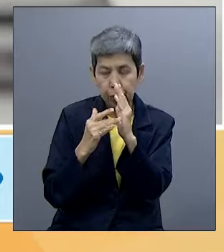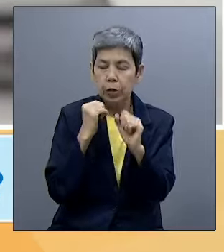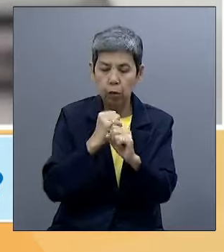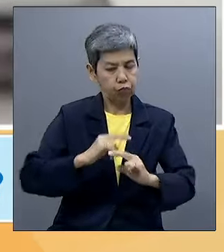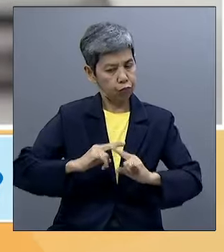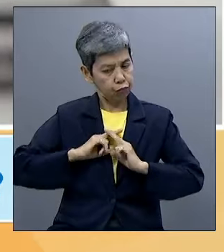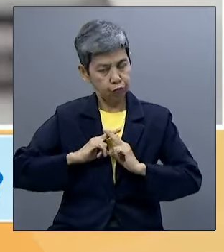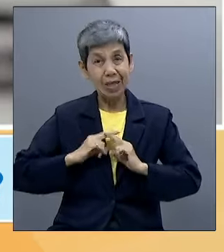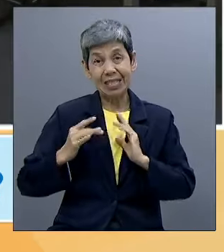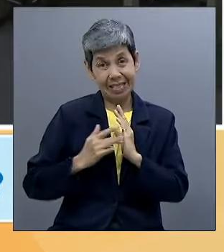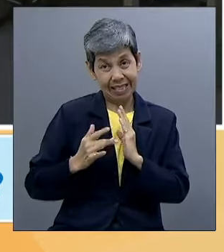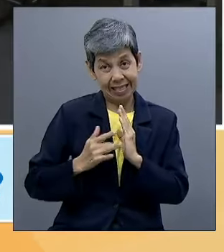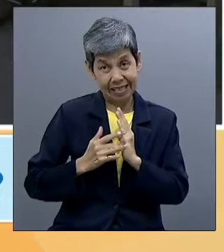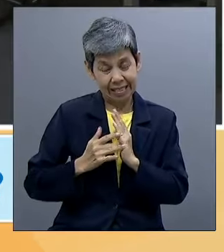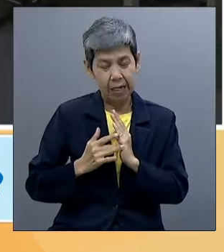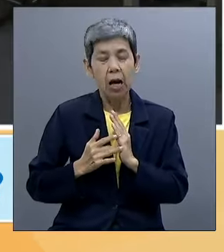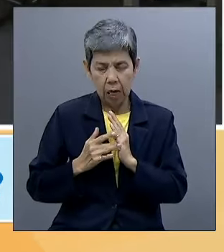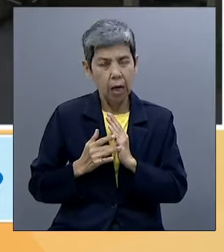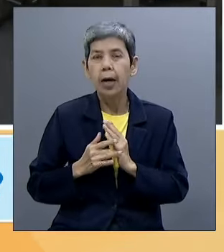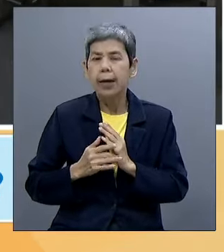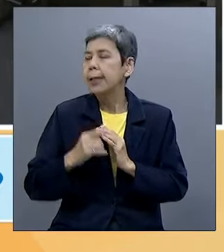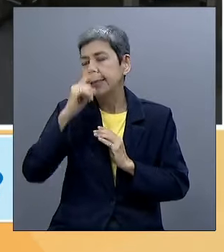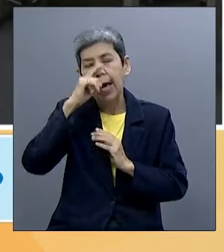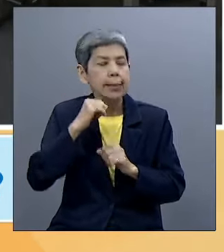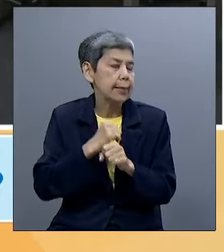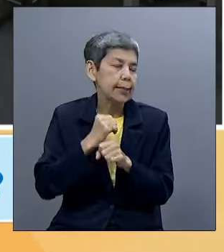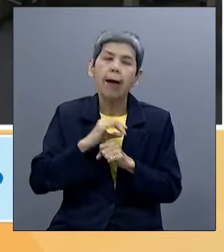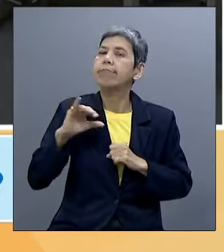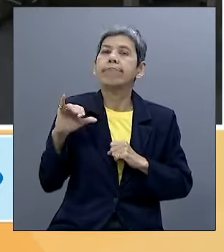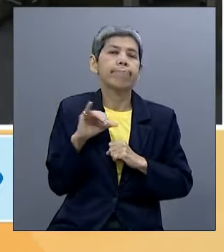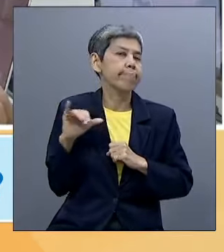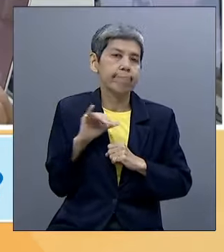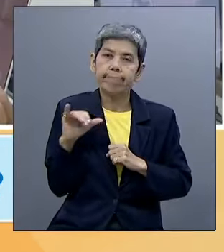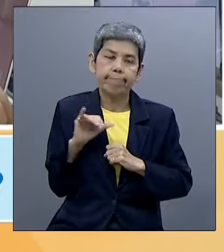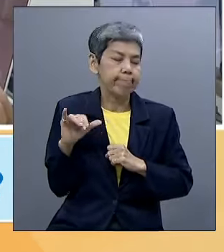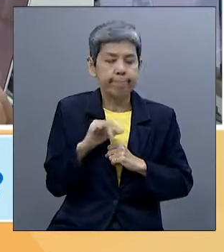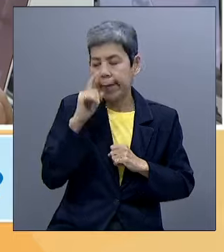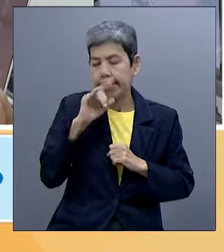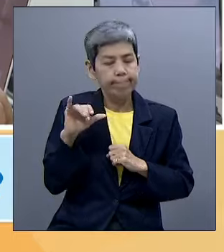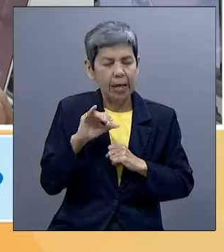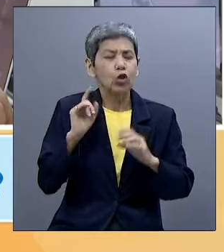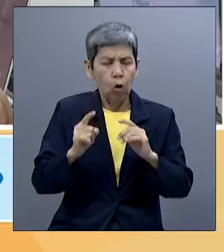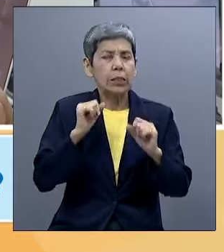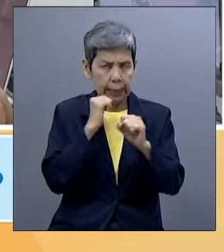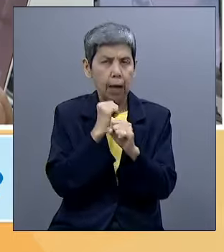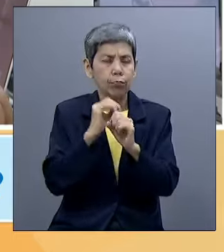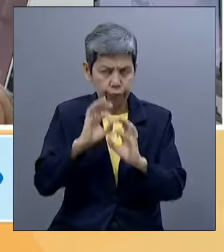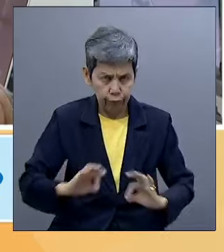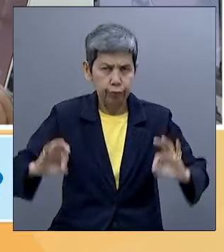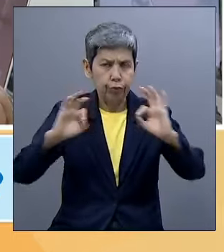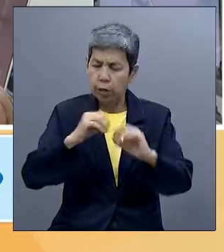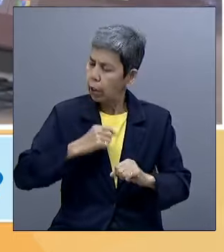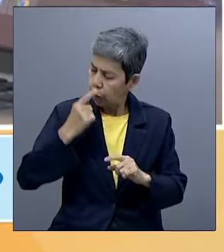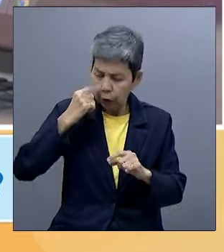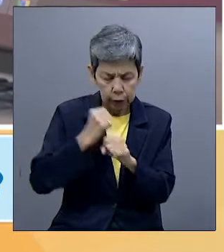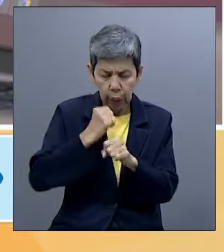นเองทางเทคโนโลยีที่มากขึ้นประเทศไทยในระยะยาวอันนี้เป็นประเด็นสำคัญมาก ครับ Go Cloud First เยี่ยมมาก